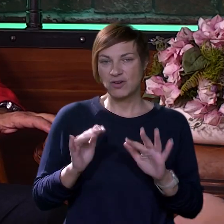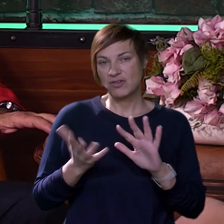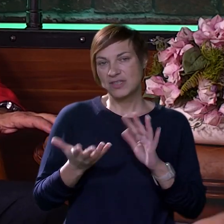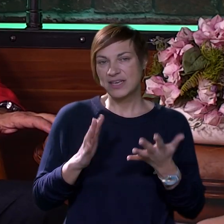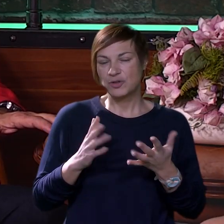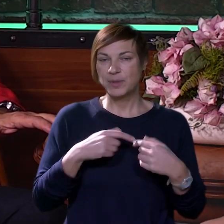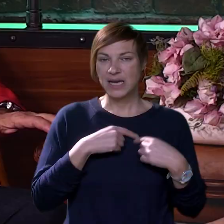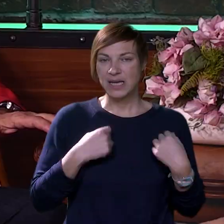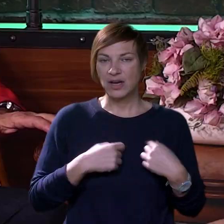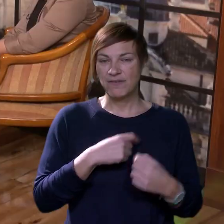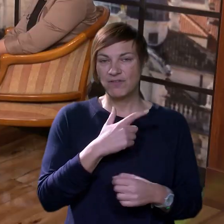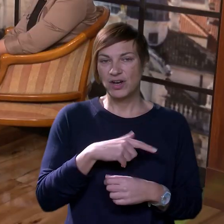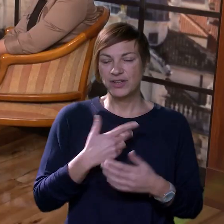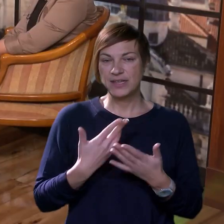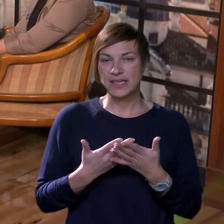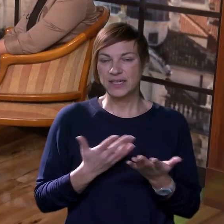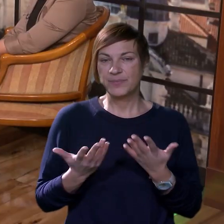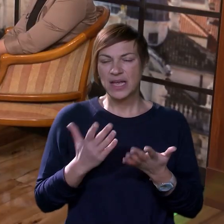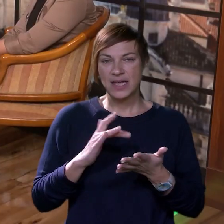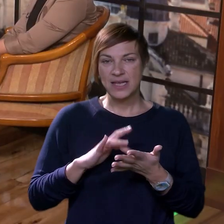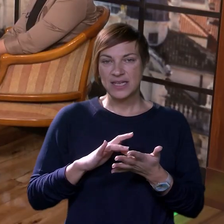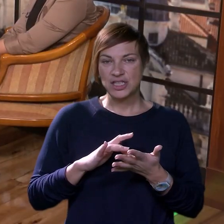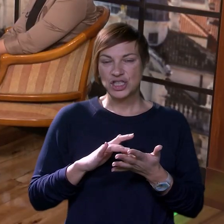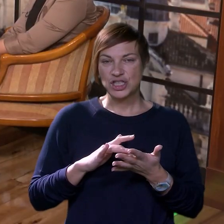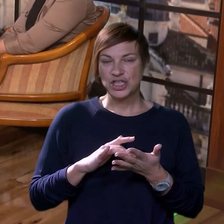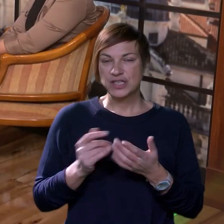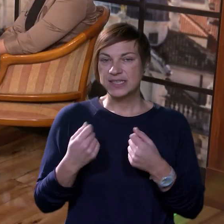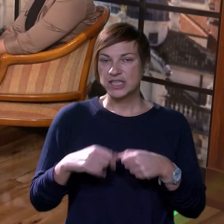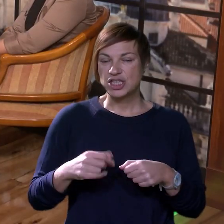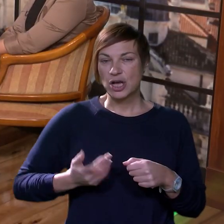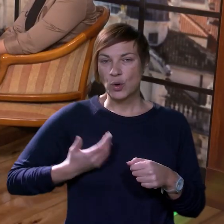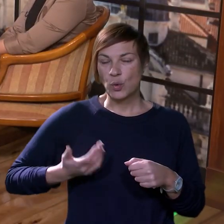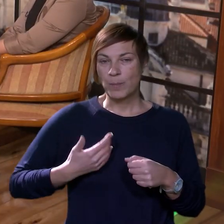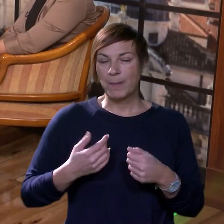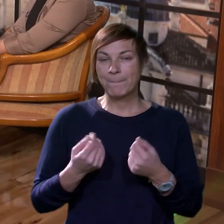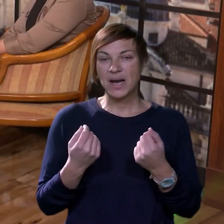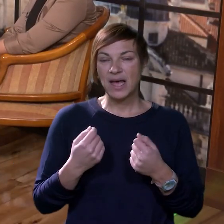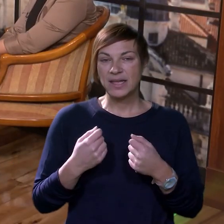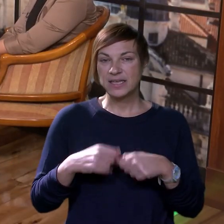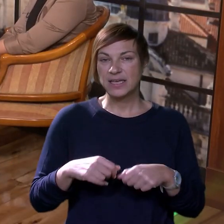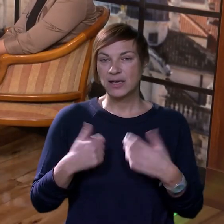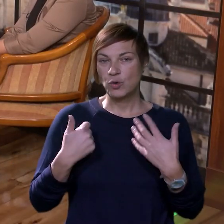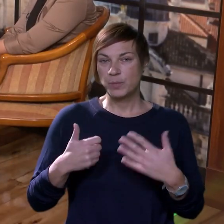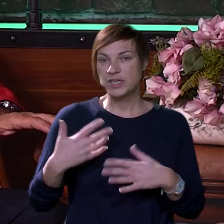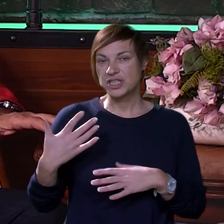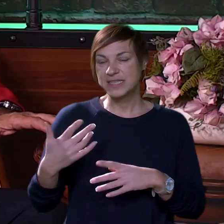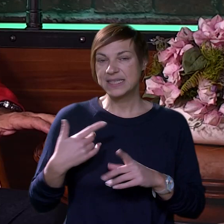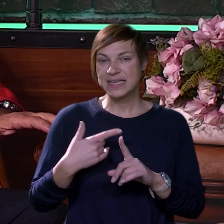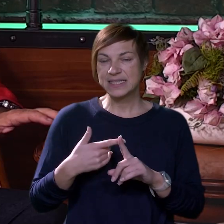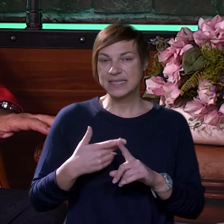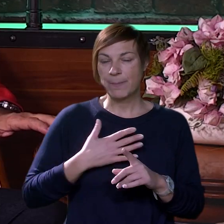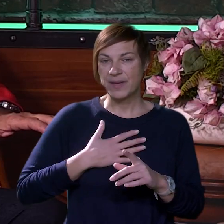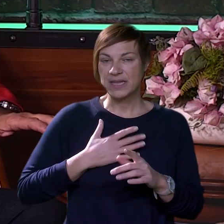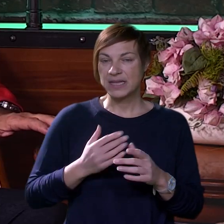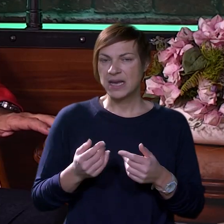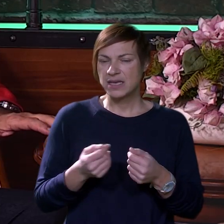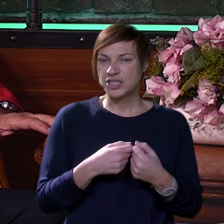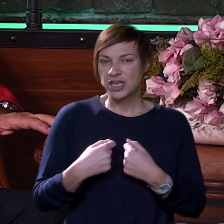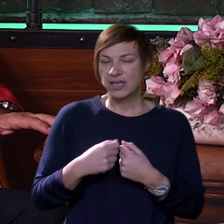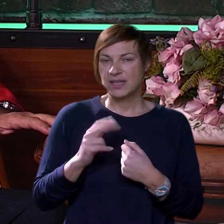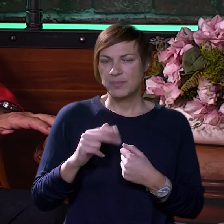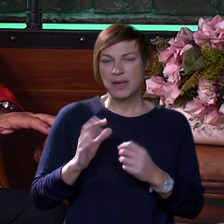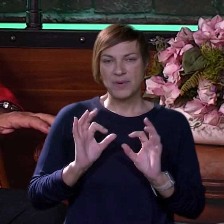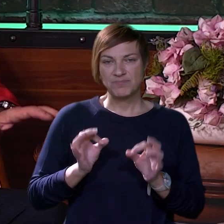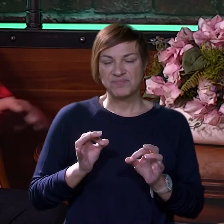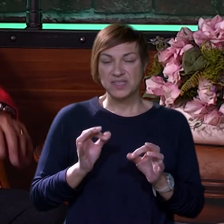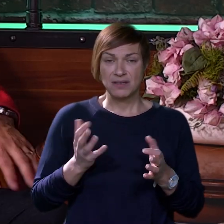koliko je sad otprilike volontera? Pa što se tiče i kluba mladih i kluba 65 i ovog našeg internog tima, ima